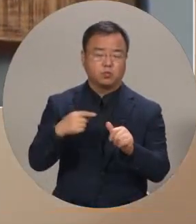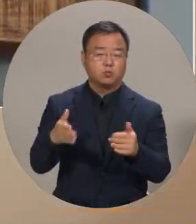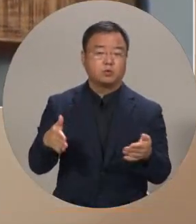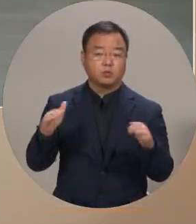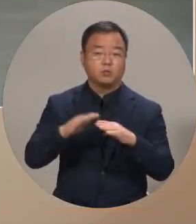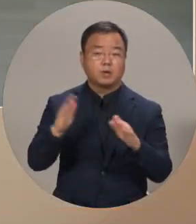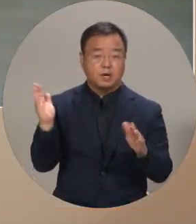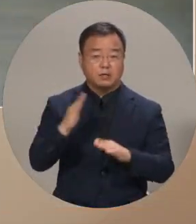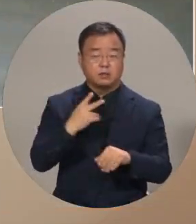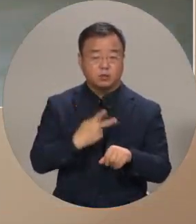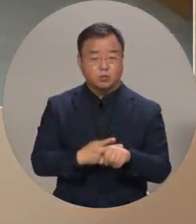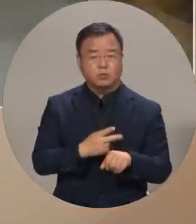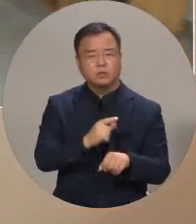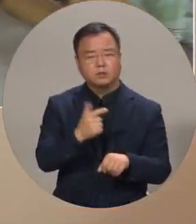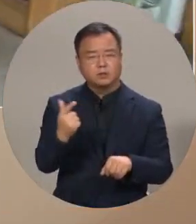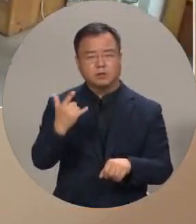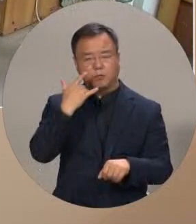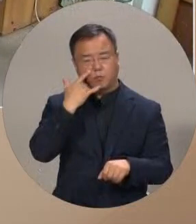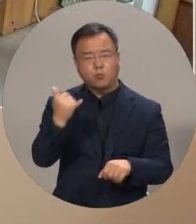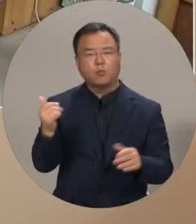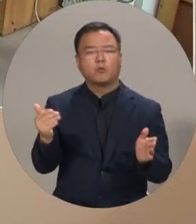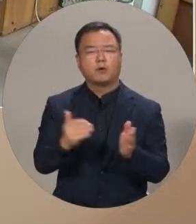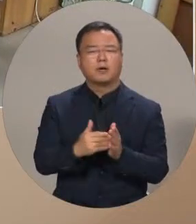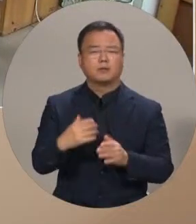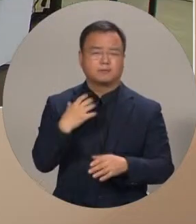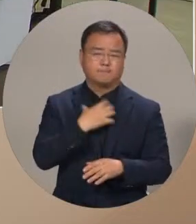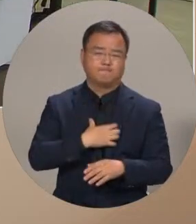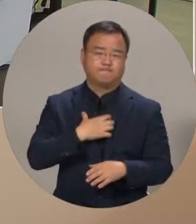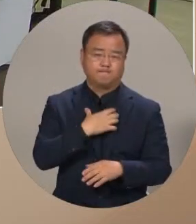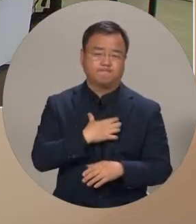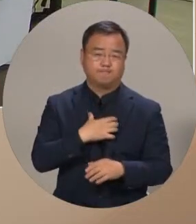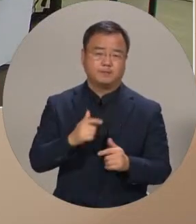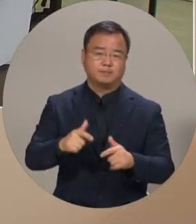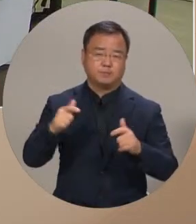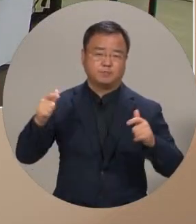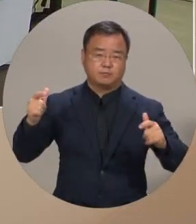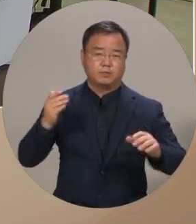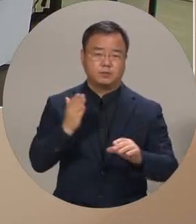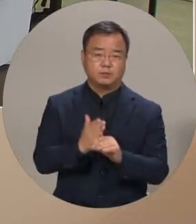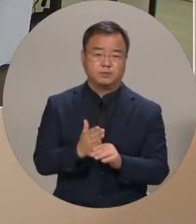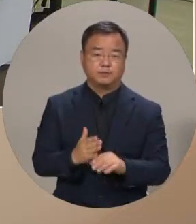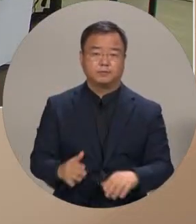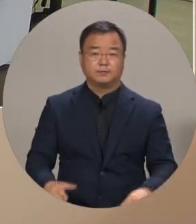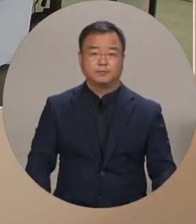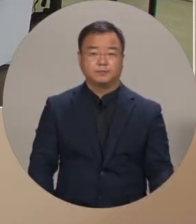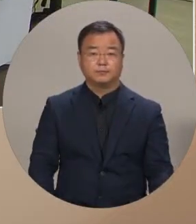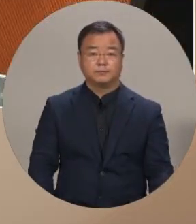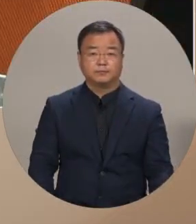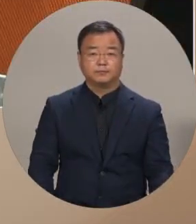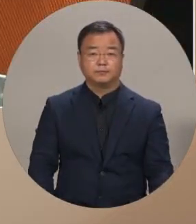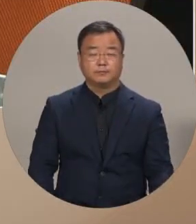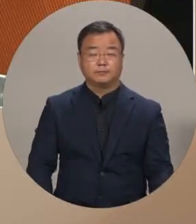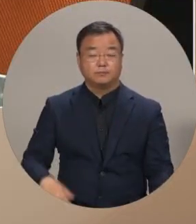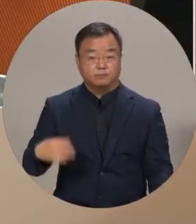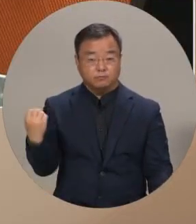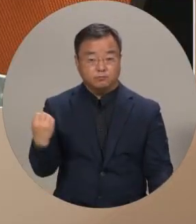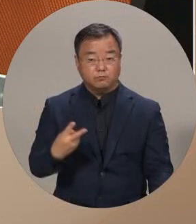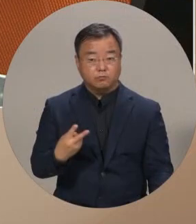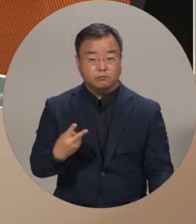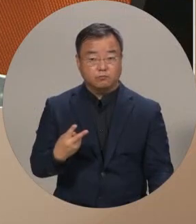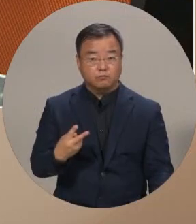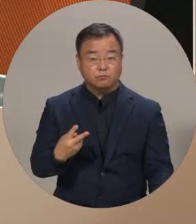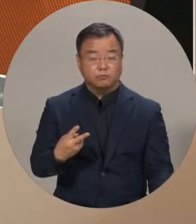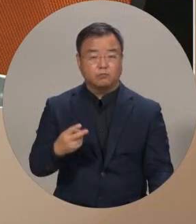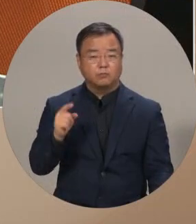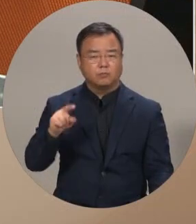학생이라든지 교사라든지 학부모들이 어떤 불안감도 점점 커져가고 있는 것 또한 사실입니다 또 그렇지만 한편으로는